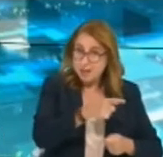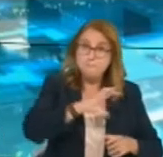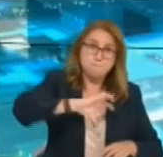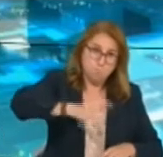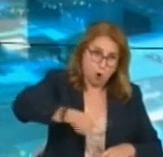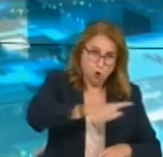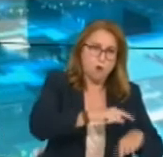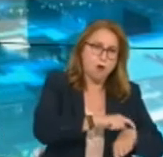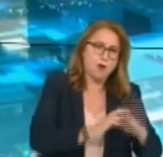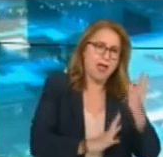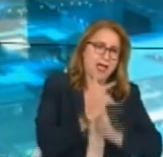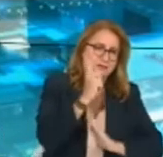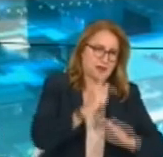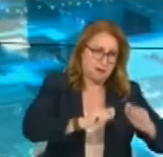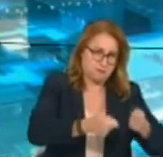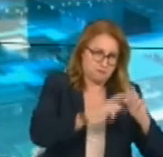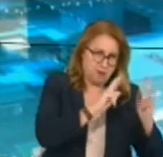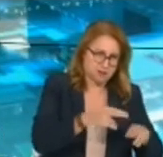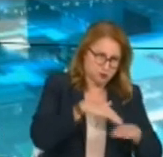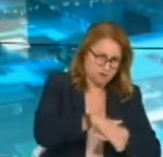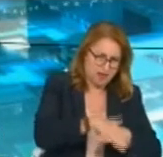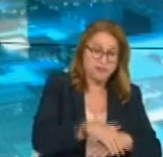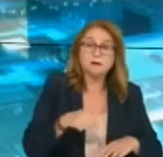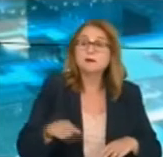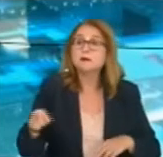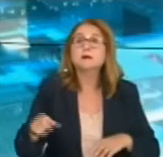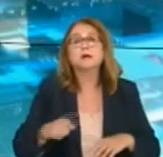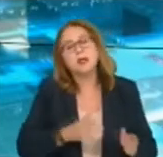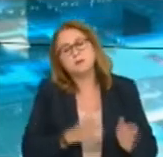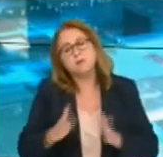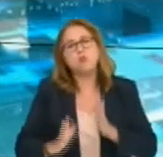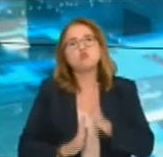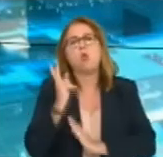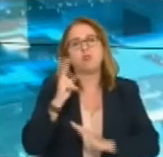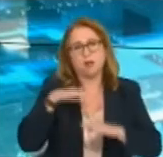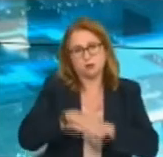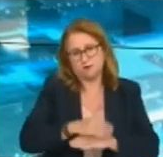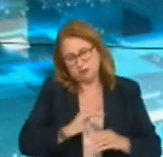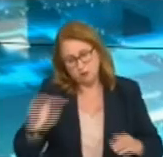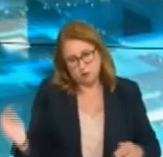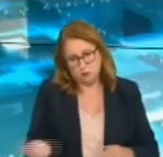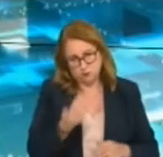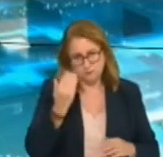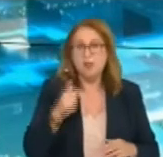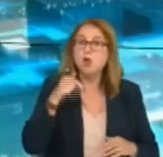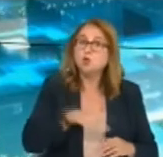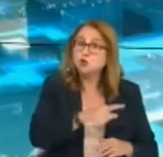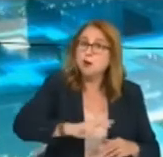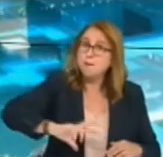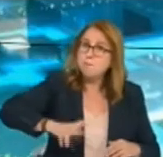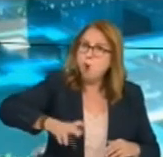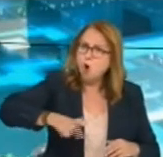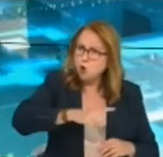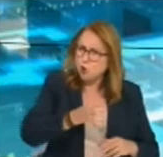σήμερα. Οι πρώτες ενδείξεις, ναι μεν δείχνουν μικρή βελτίωση επιδημιολογικής κατάστασης στον πόρο, επειδή όμως